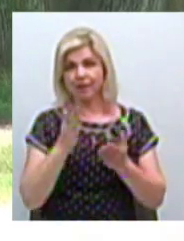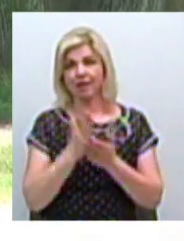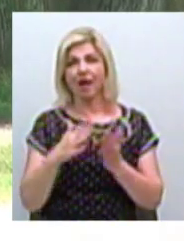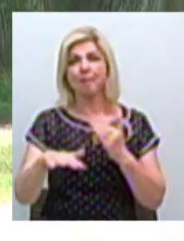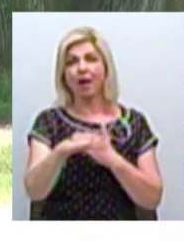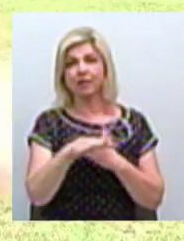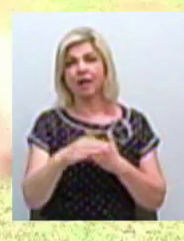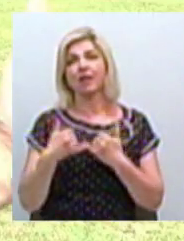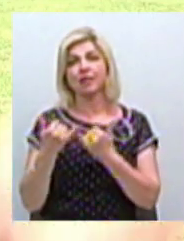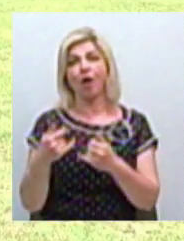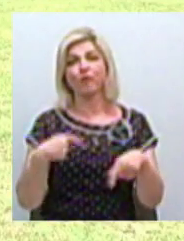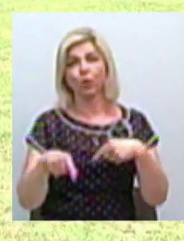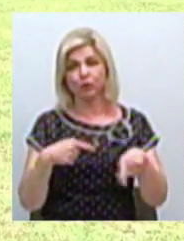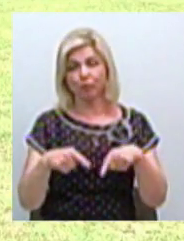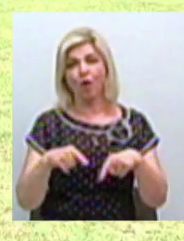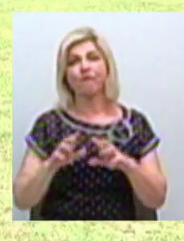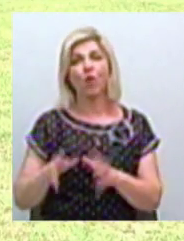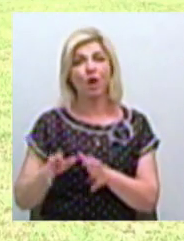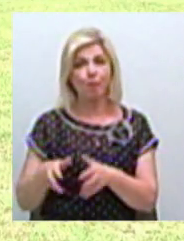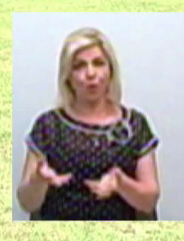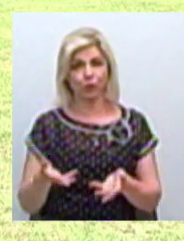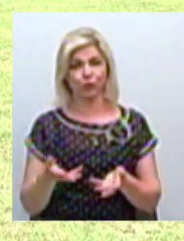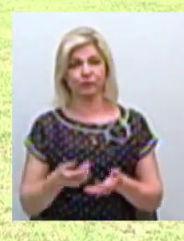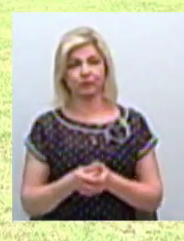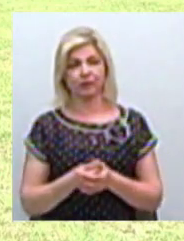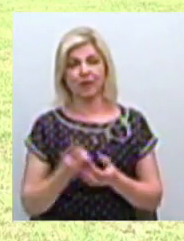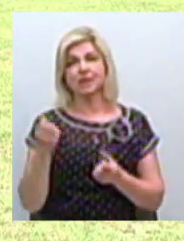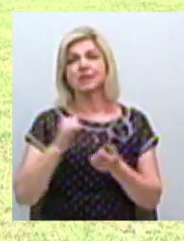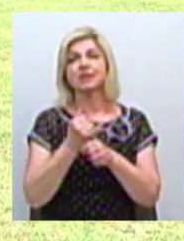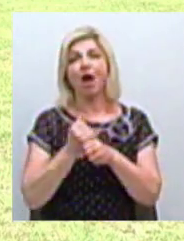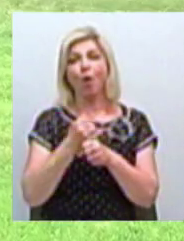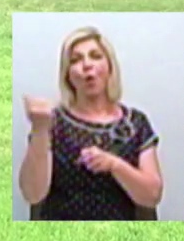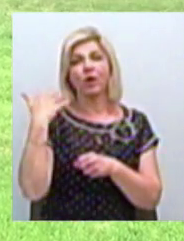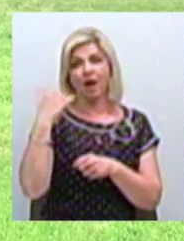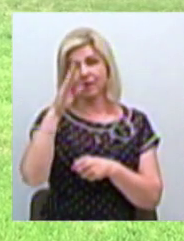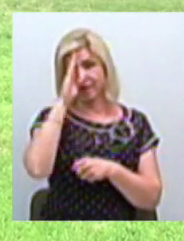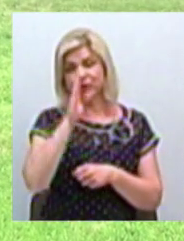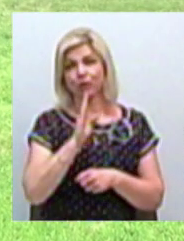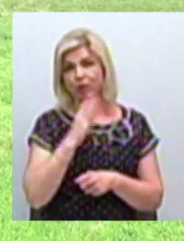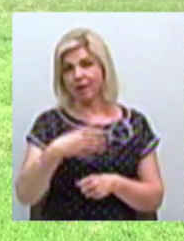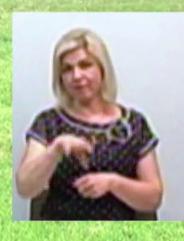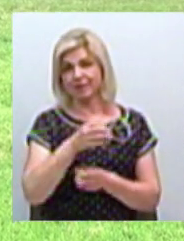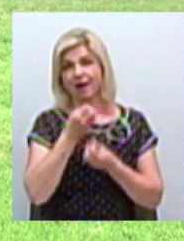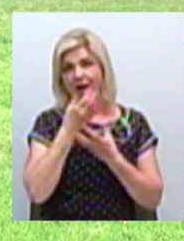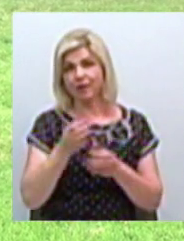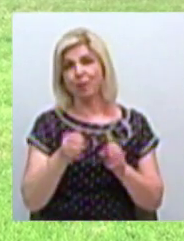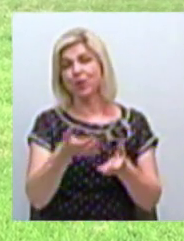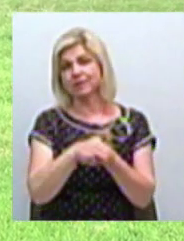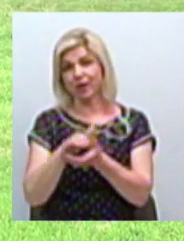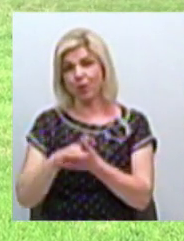для футболу, для волейболу. Загоряють дівчата, хлопці, всі гарні, можна